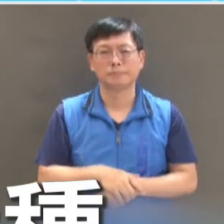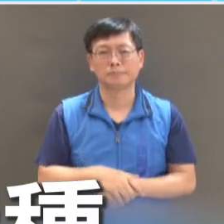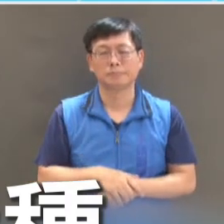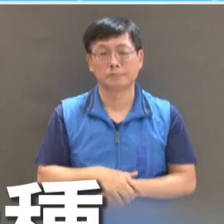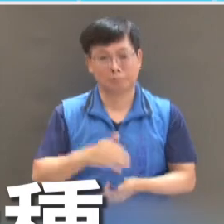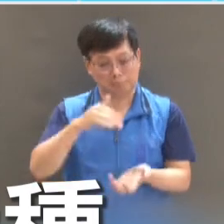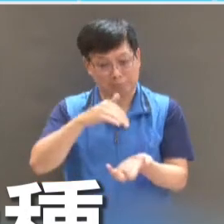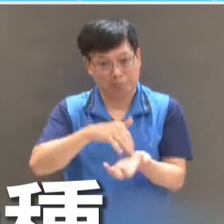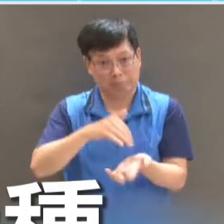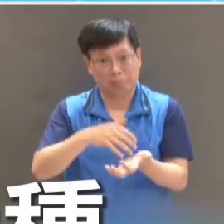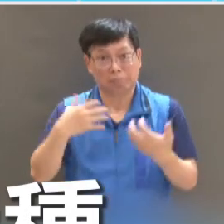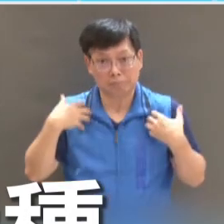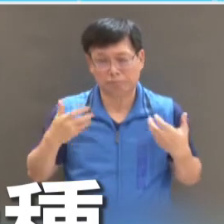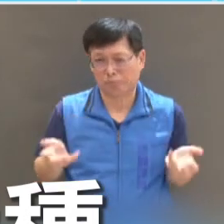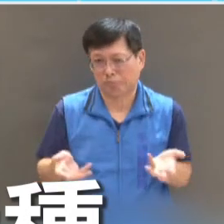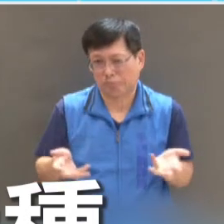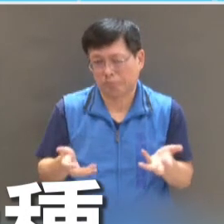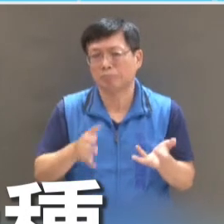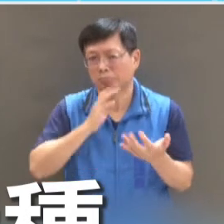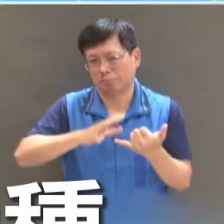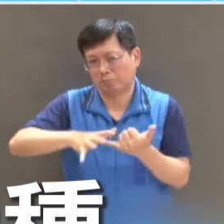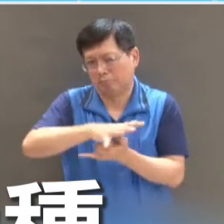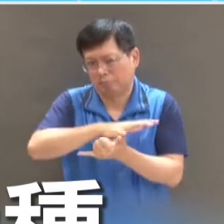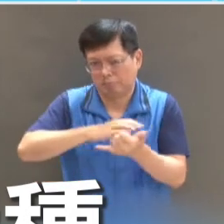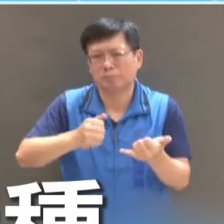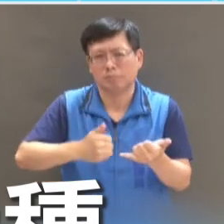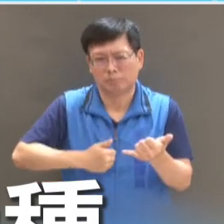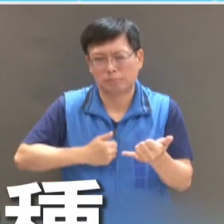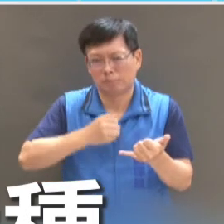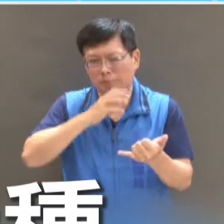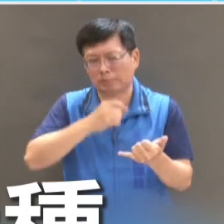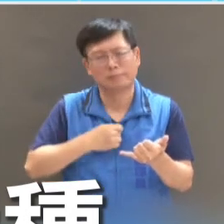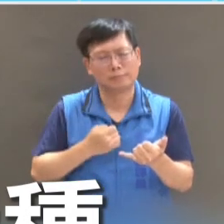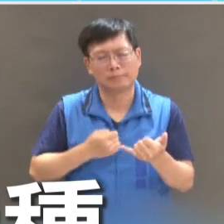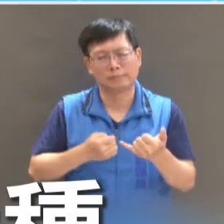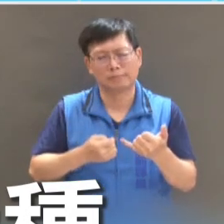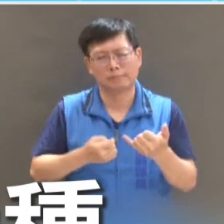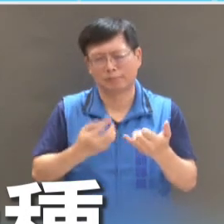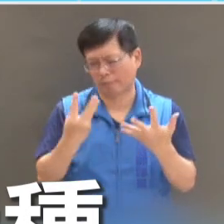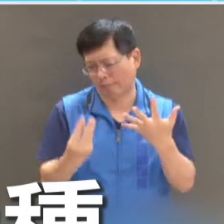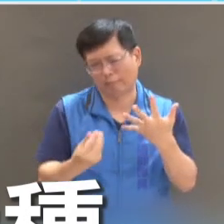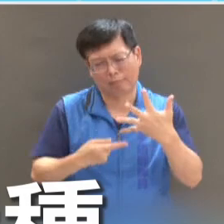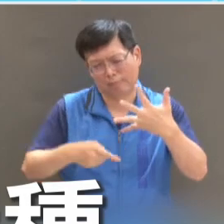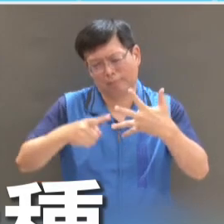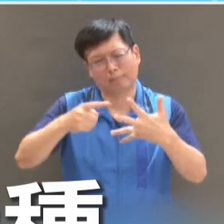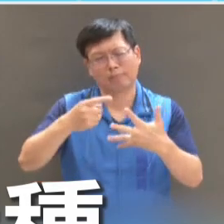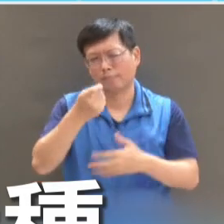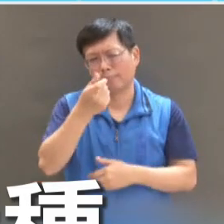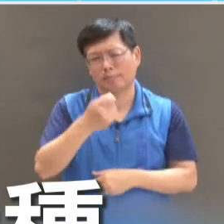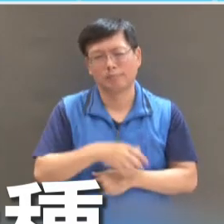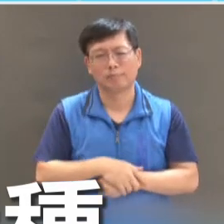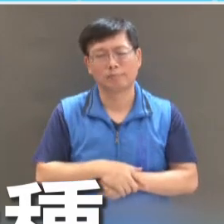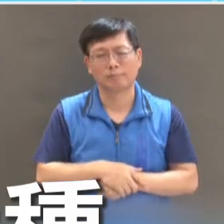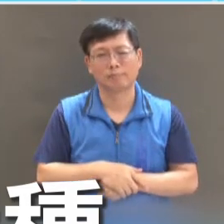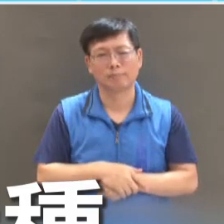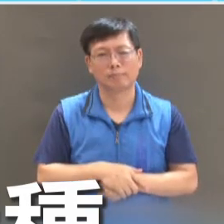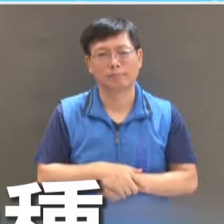疗量呢，其实是全国里面都是倒数的。我们这么少